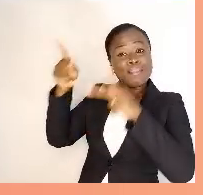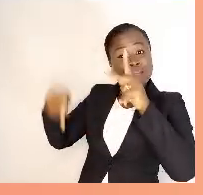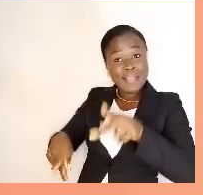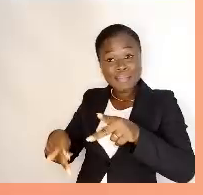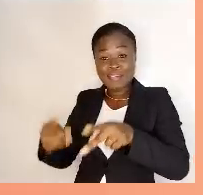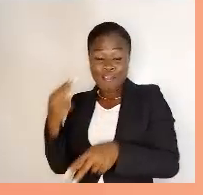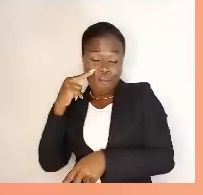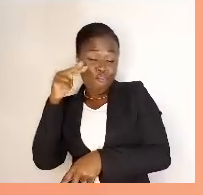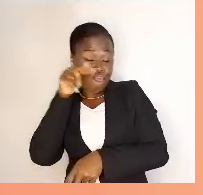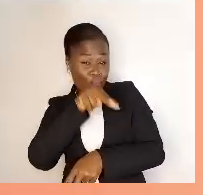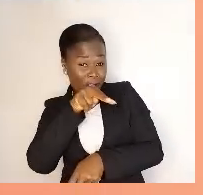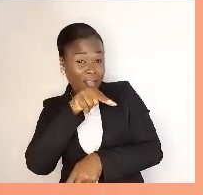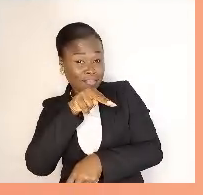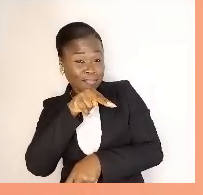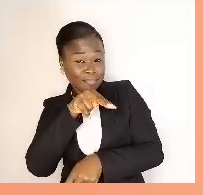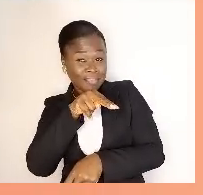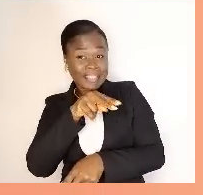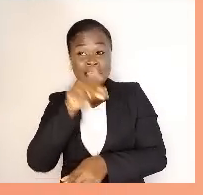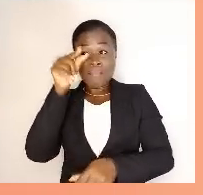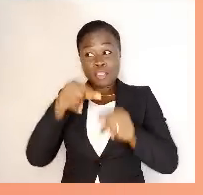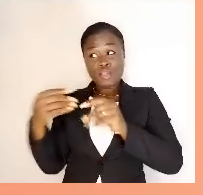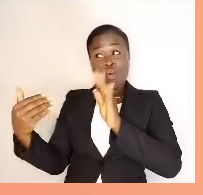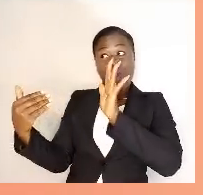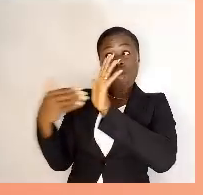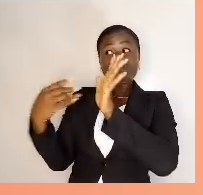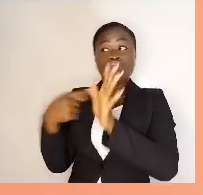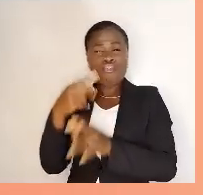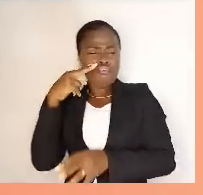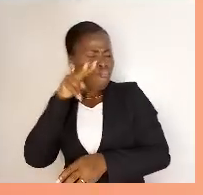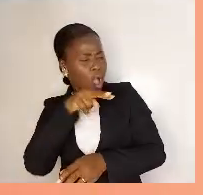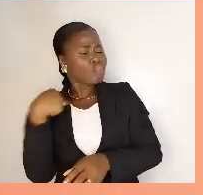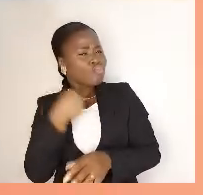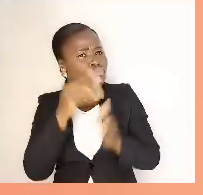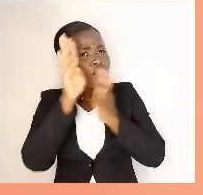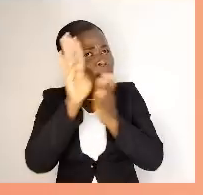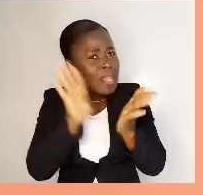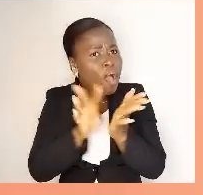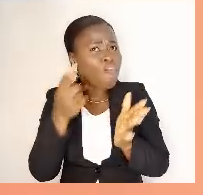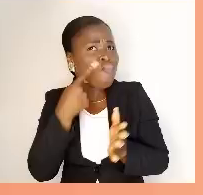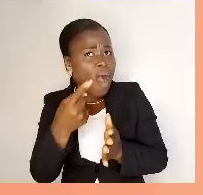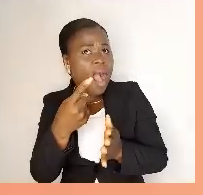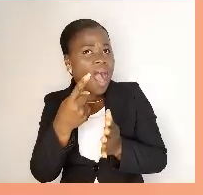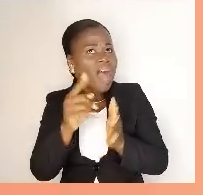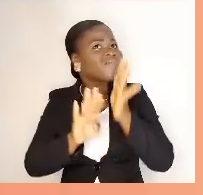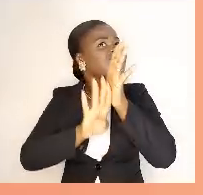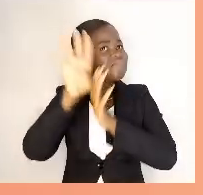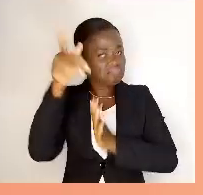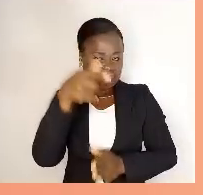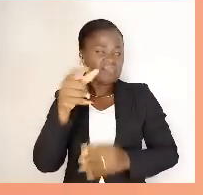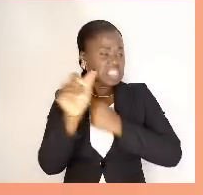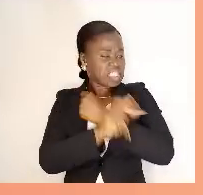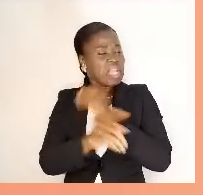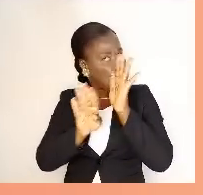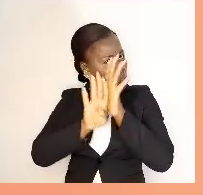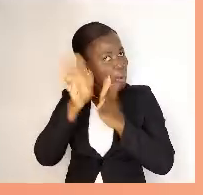nos adversaires, même ceux parmi les plus virulents, à reconnaître que nous avons fait progresser le